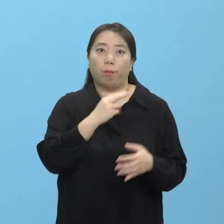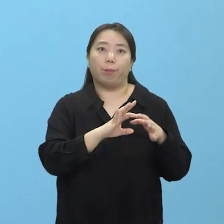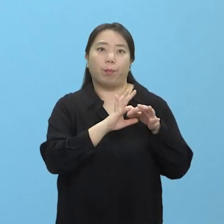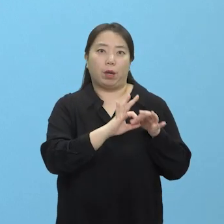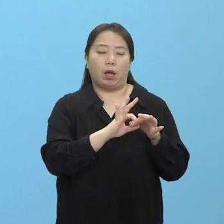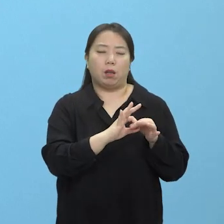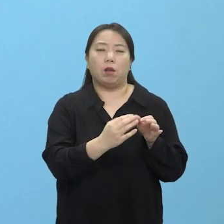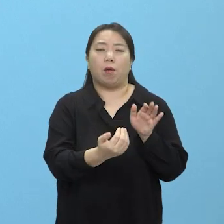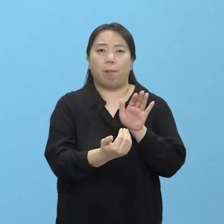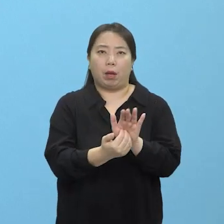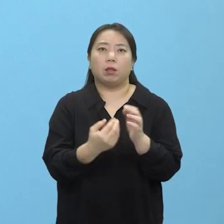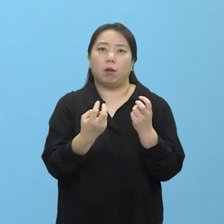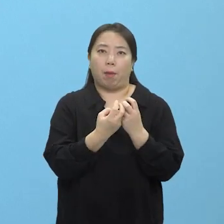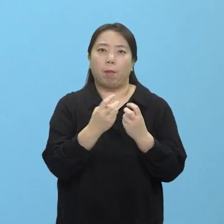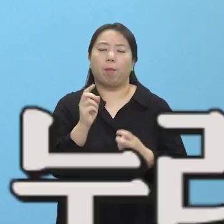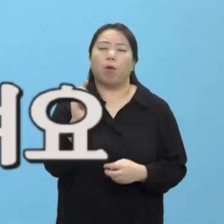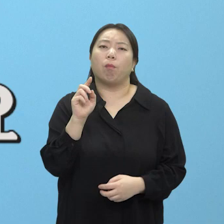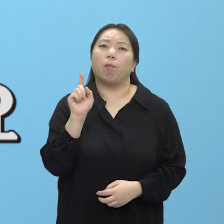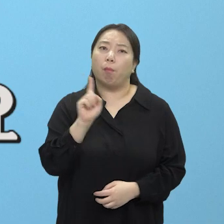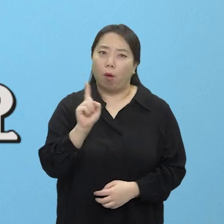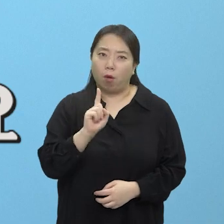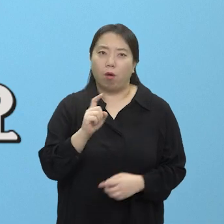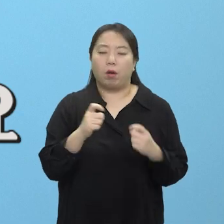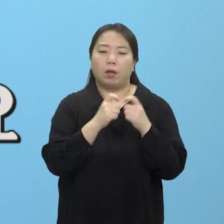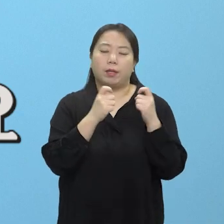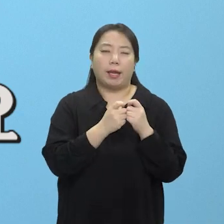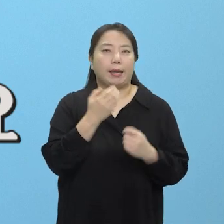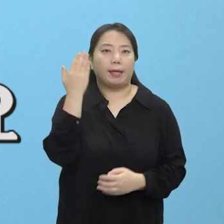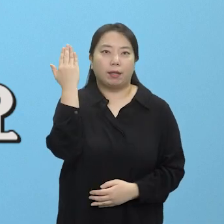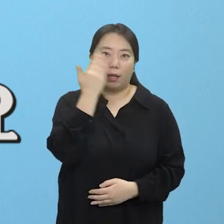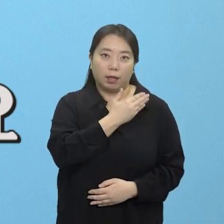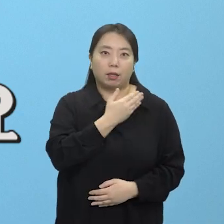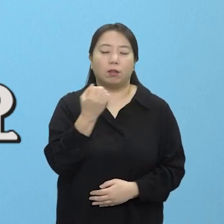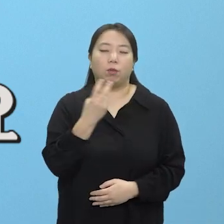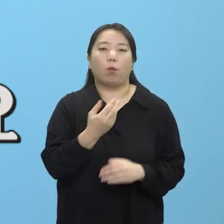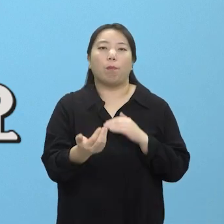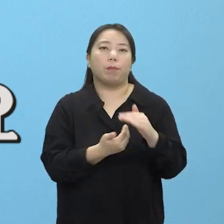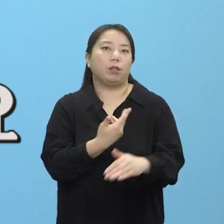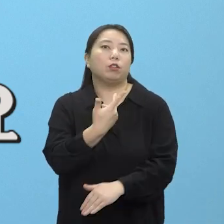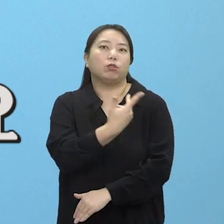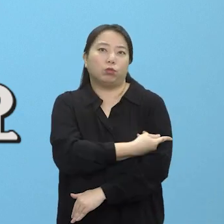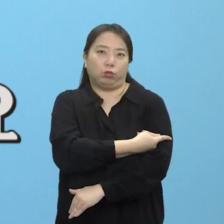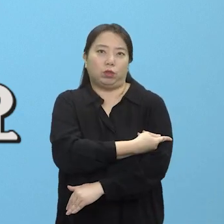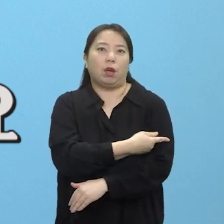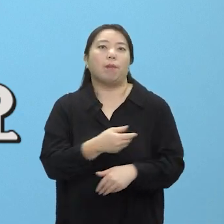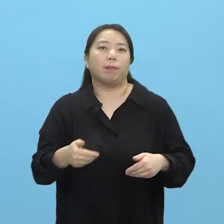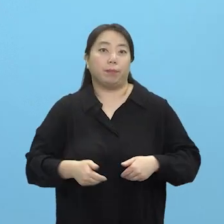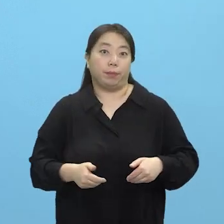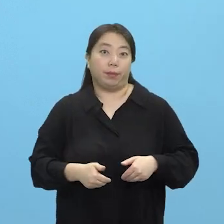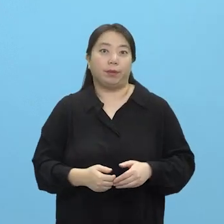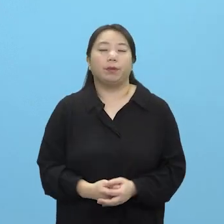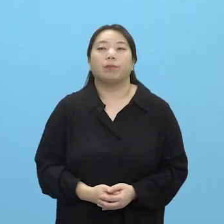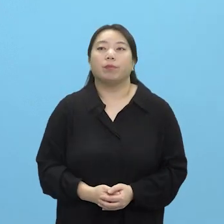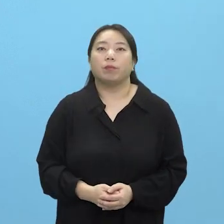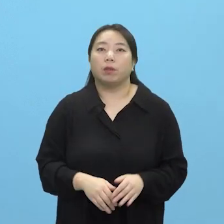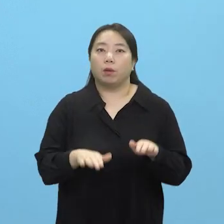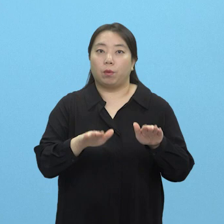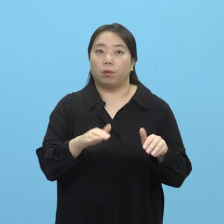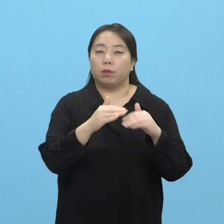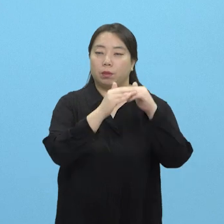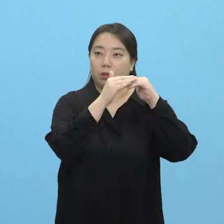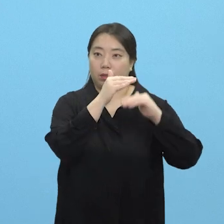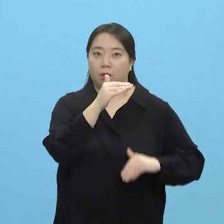예방은 왕도가 따로 없습니다. 개인위생을 철저히 하고 또 예방접종도 잊지 말아야겠죠. 자, 오늘